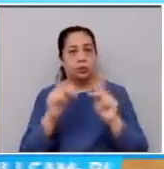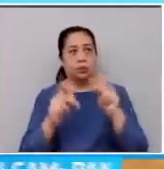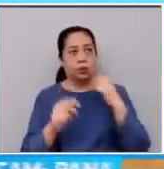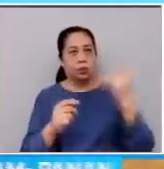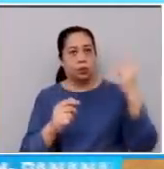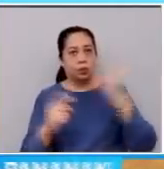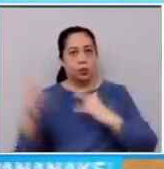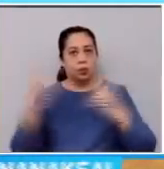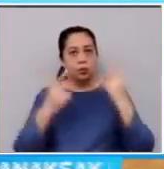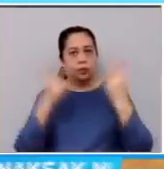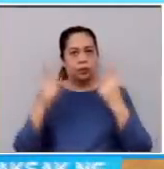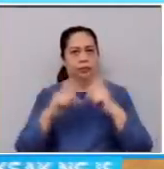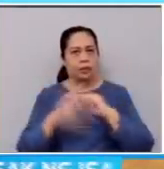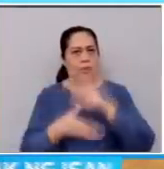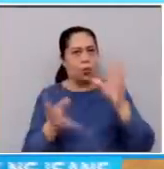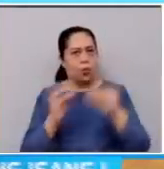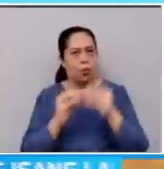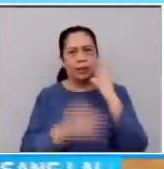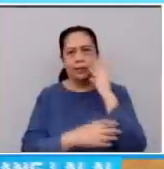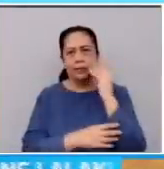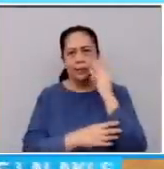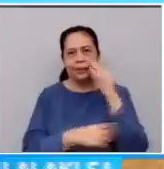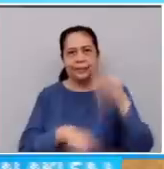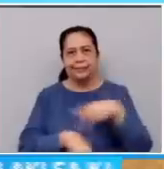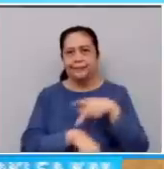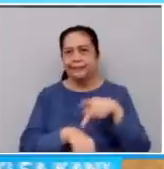overall experience nila dito sa Pilipinas?